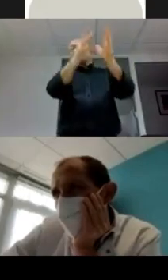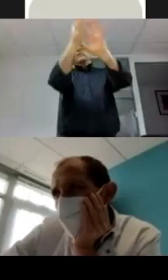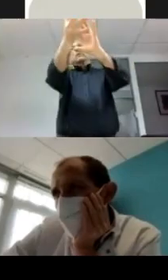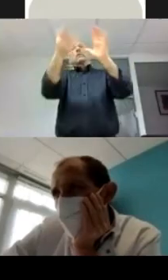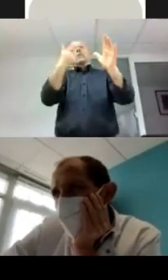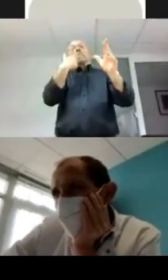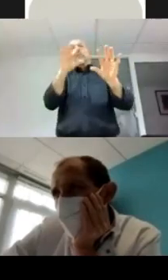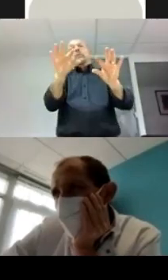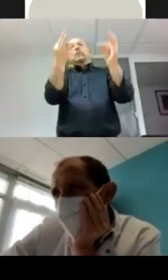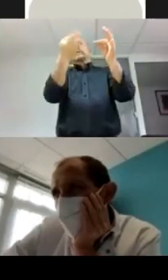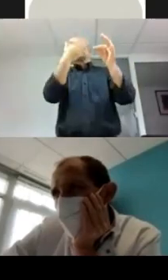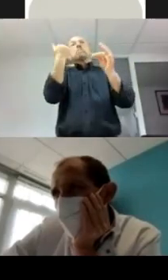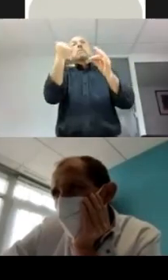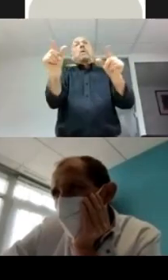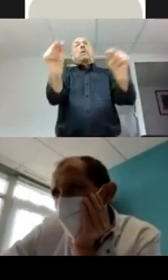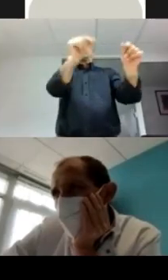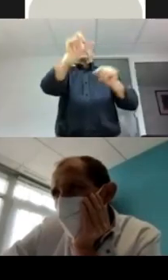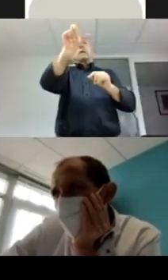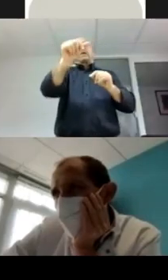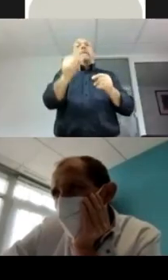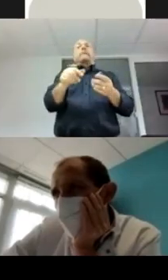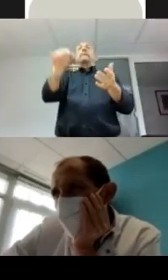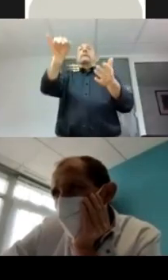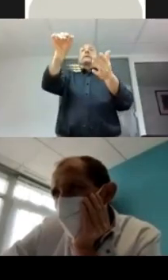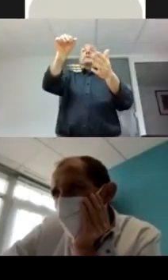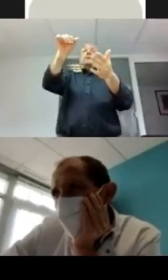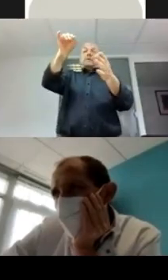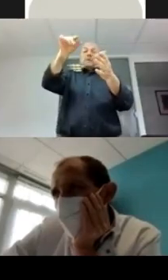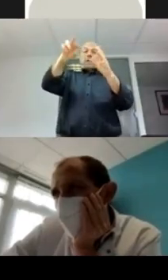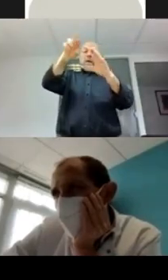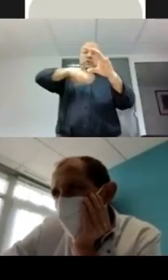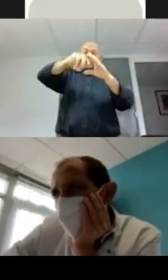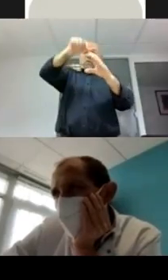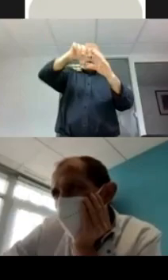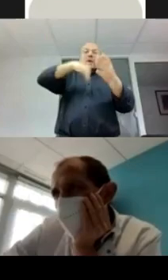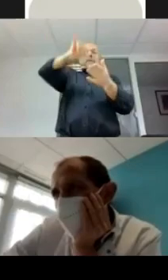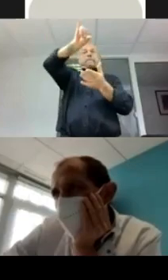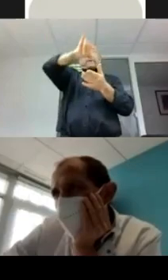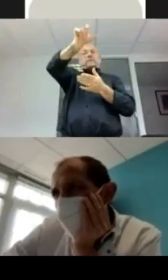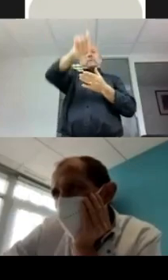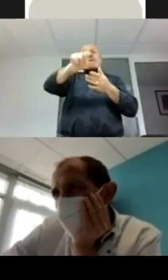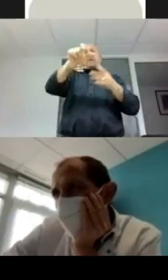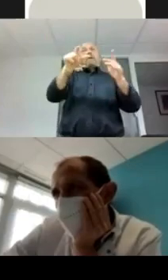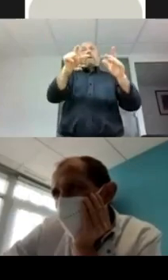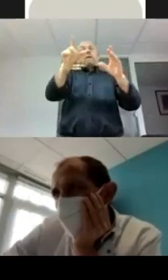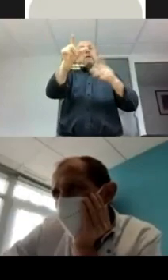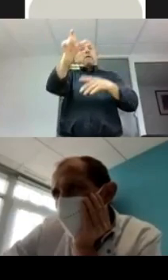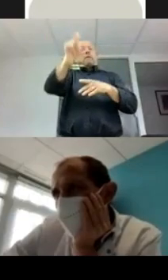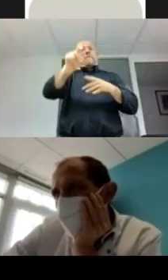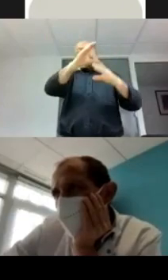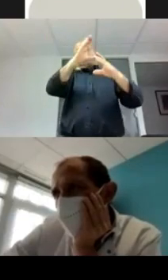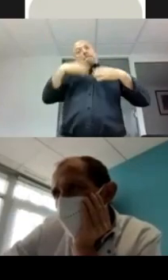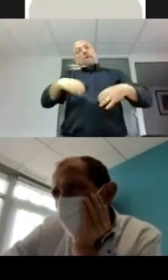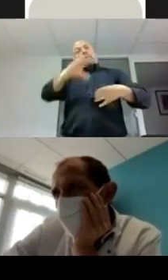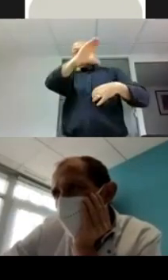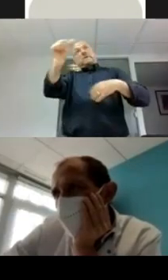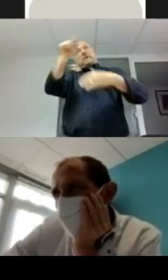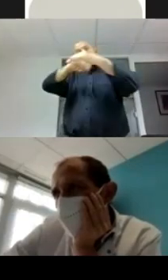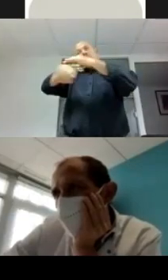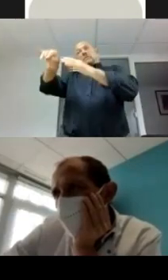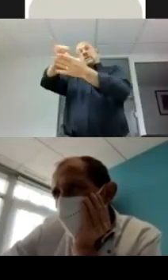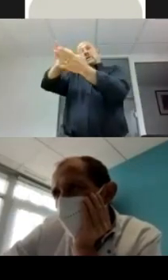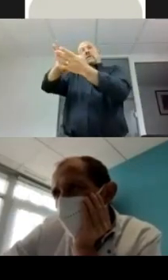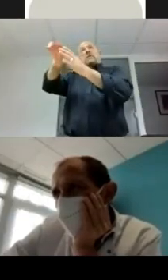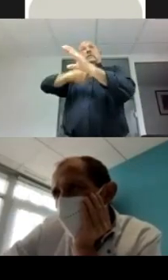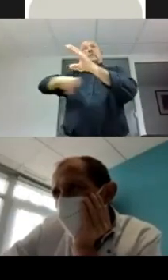des pistes d'amélioration et d'évolution. Et sur chaque site territorial, il y a un représentant au conseil d'administration